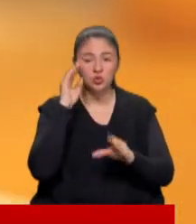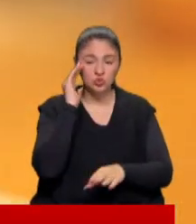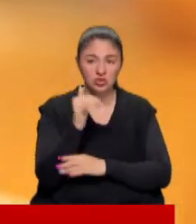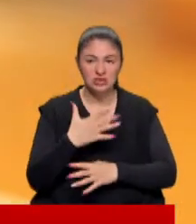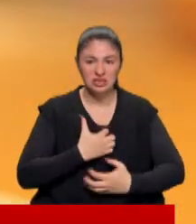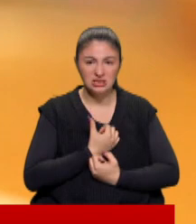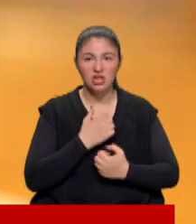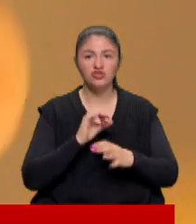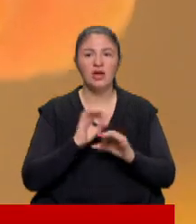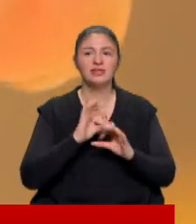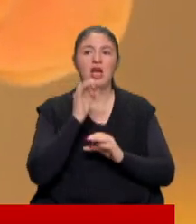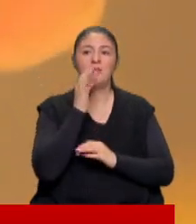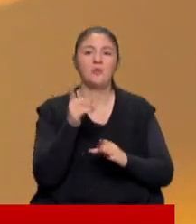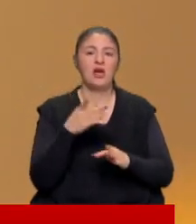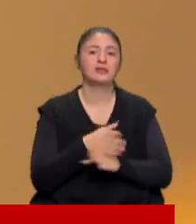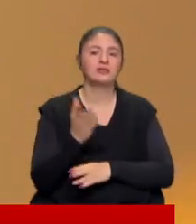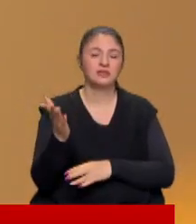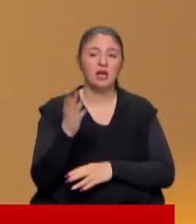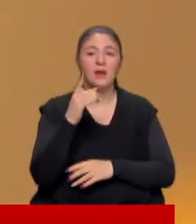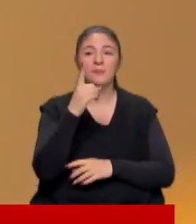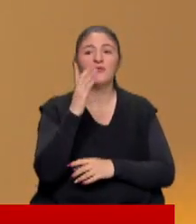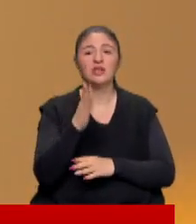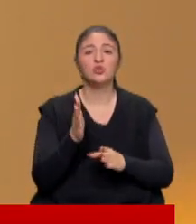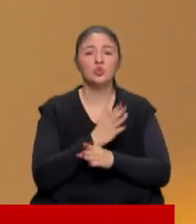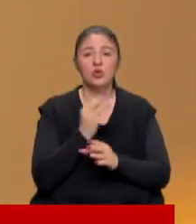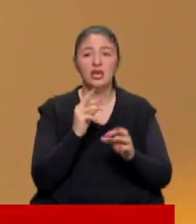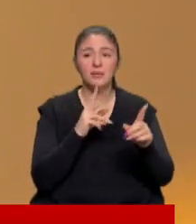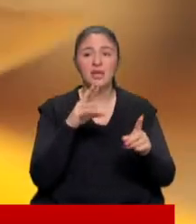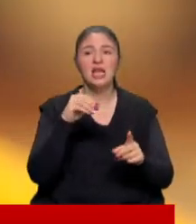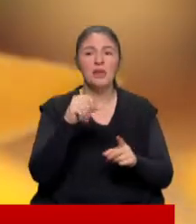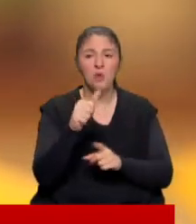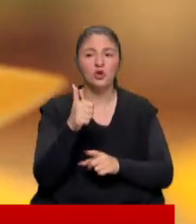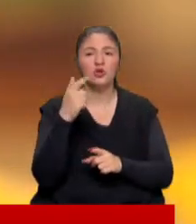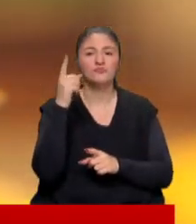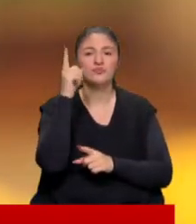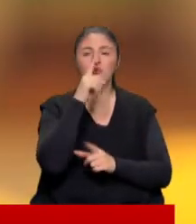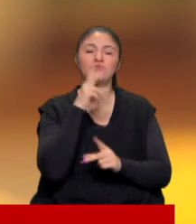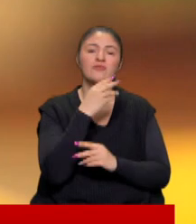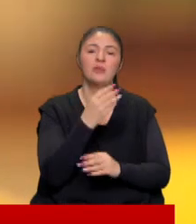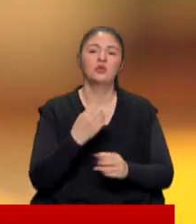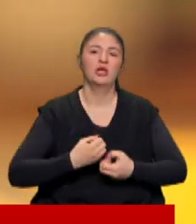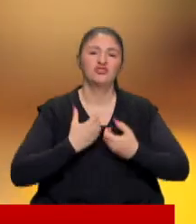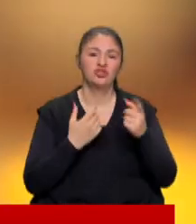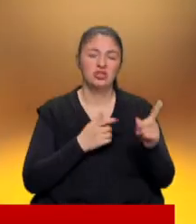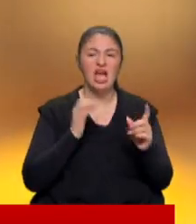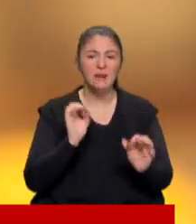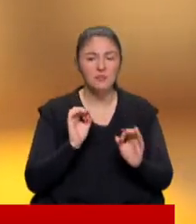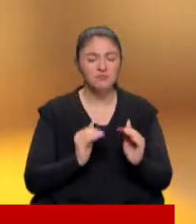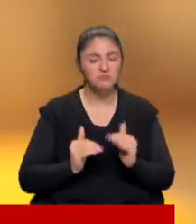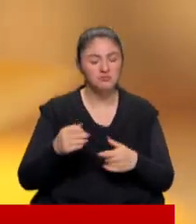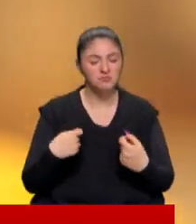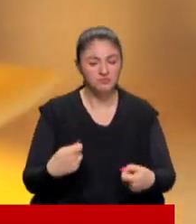çıkmazın, çaresizliğinin haberi bu aslında. Birçok üründe olduğu gibi limon da yüzünü güldürmedi bu sene üreticinin. Sürekli